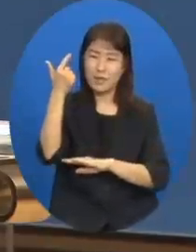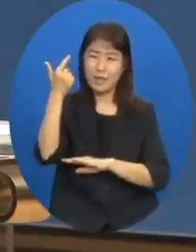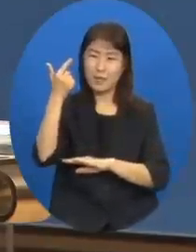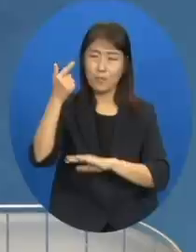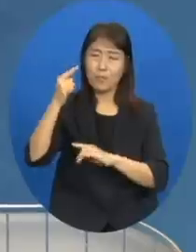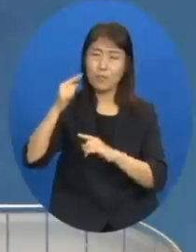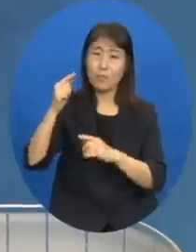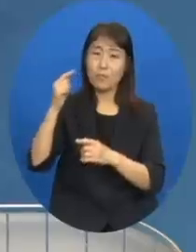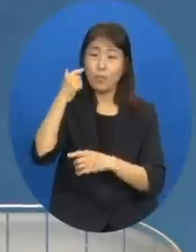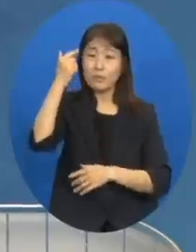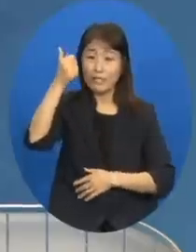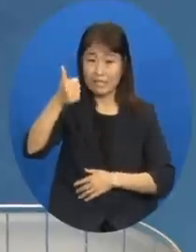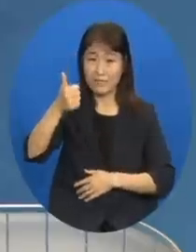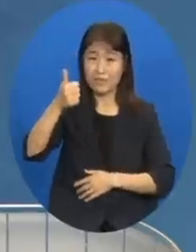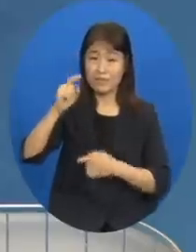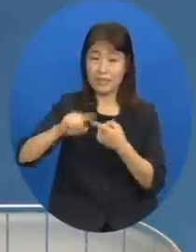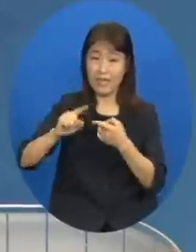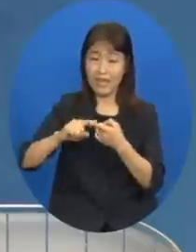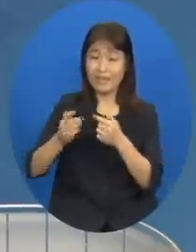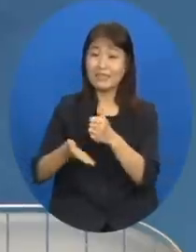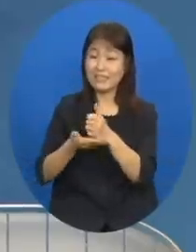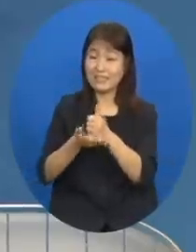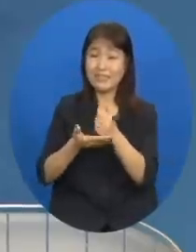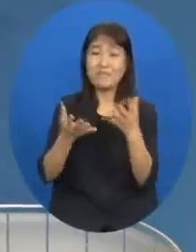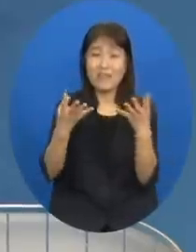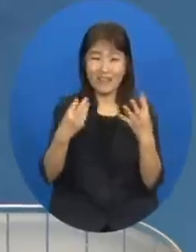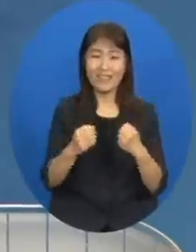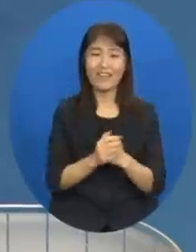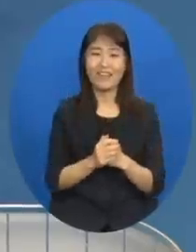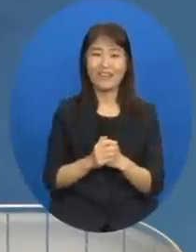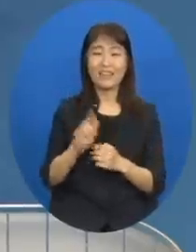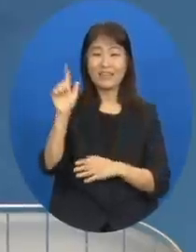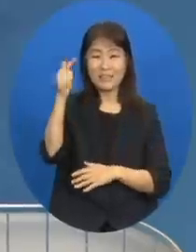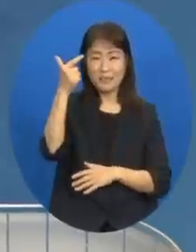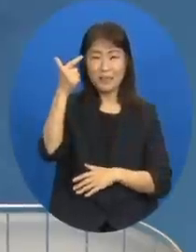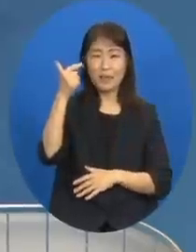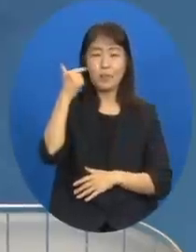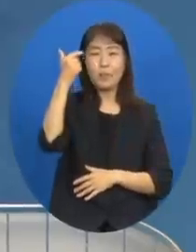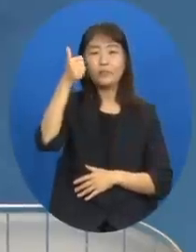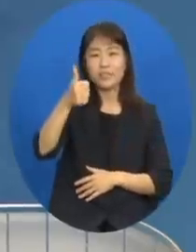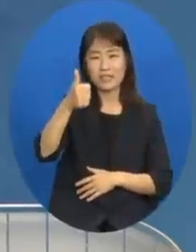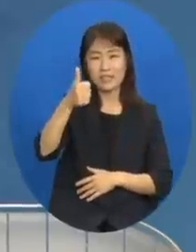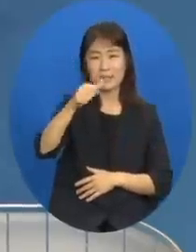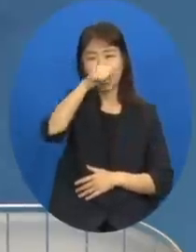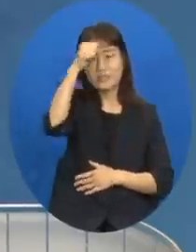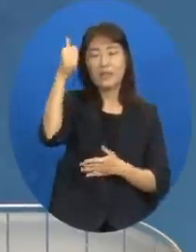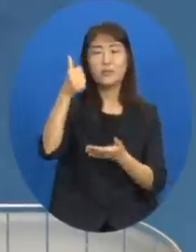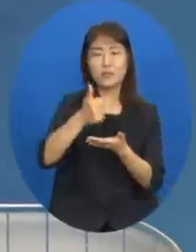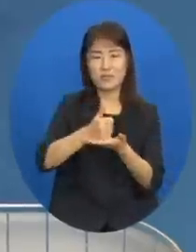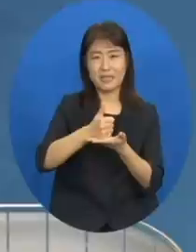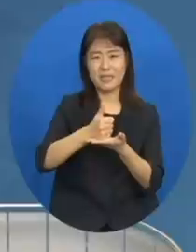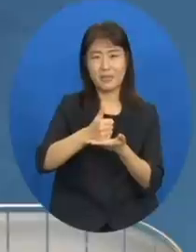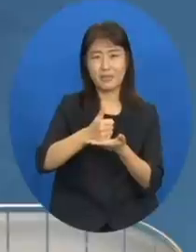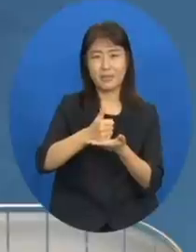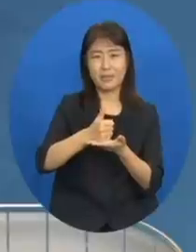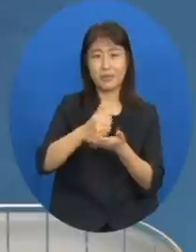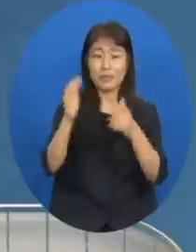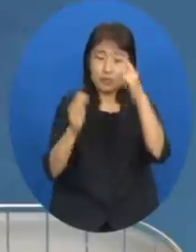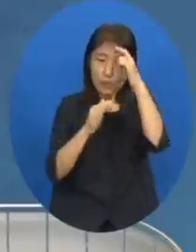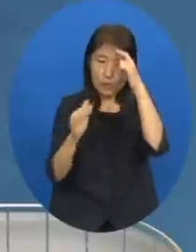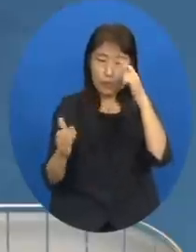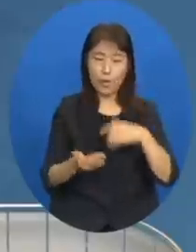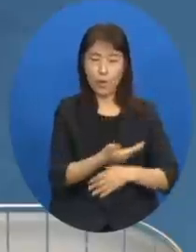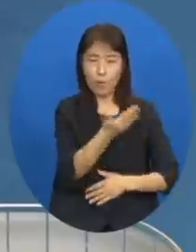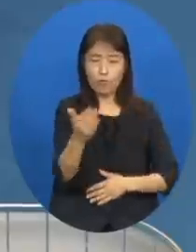듣고 봅니다 우리 김다희 목사님도 또 우리 장로님들도 겨우 여러분들도 기도해